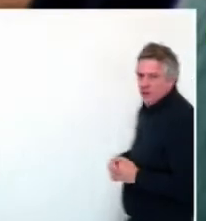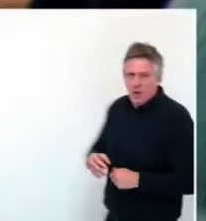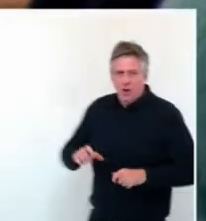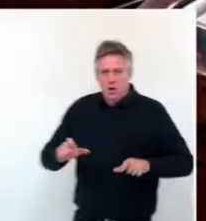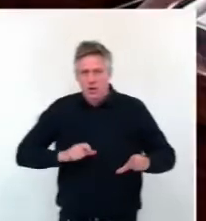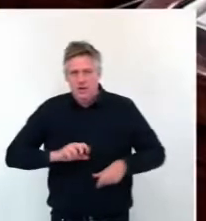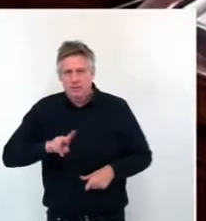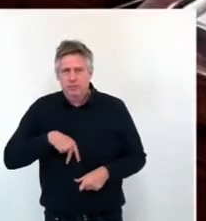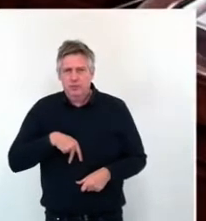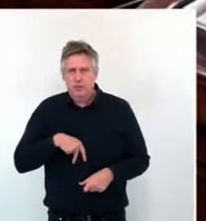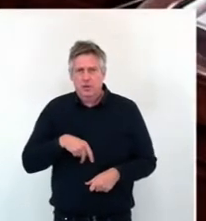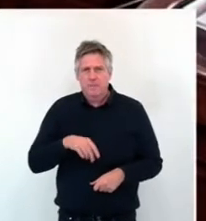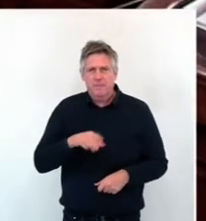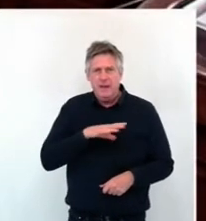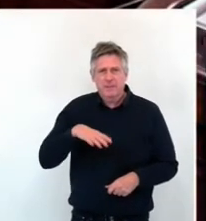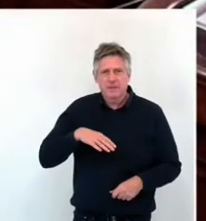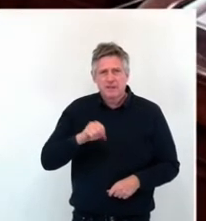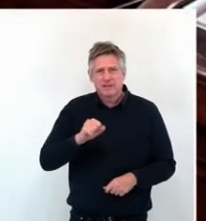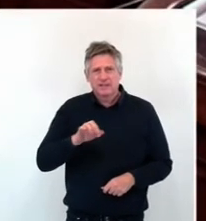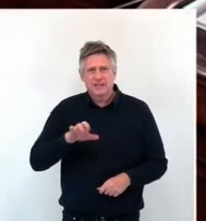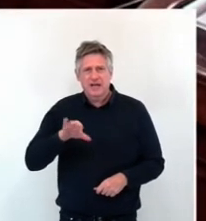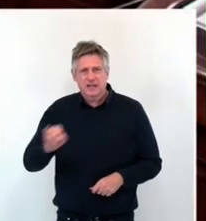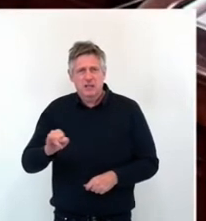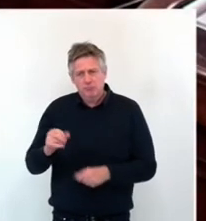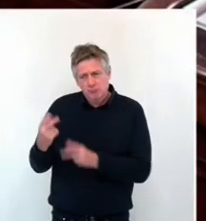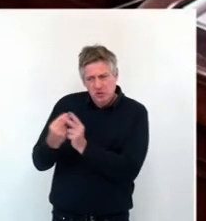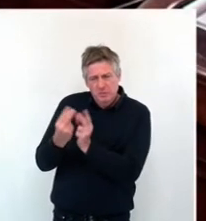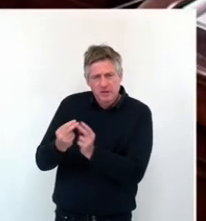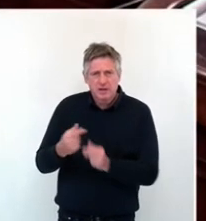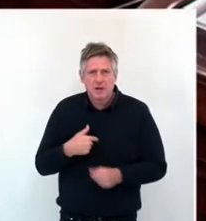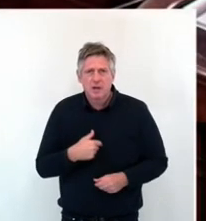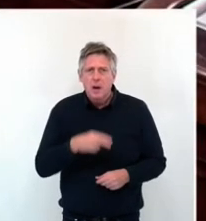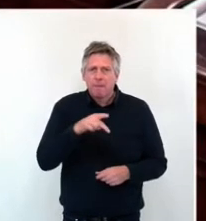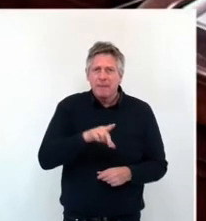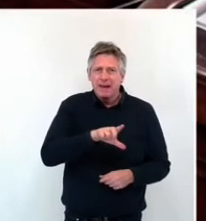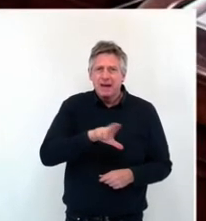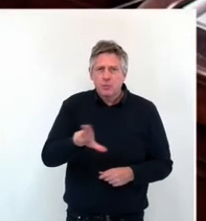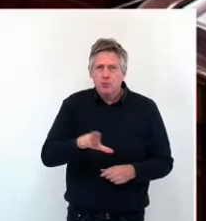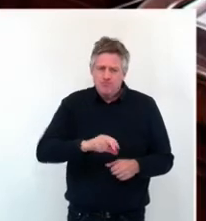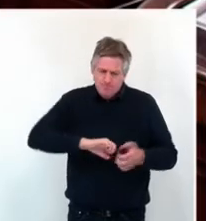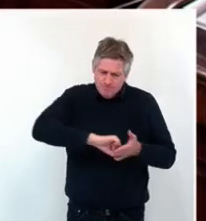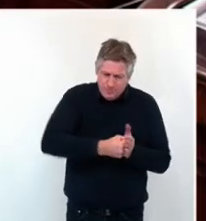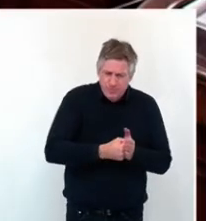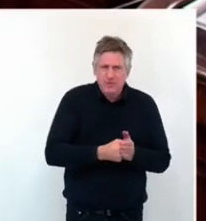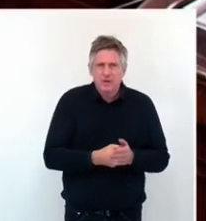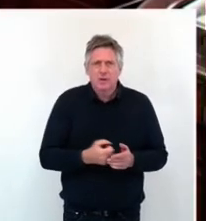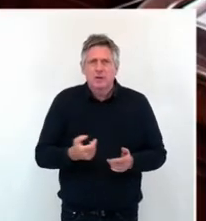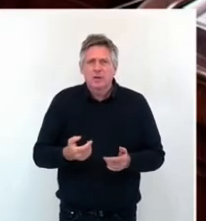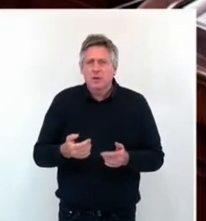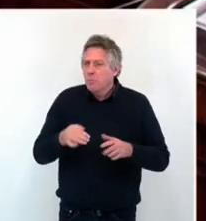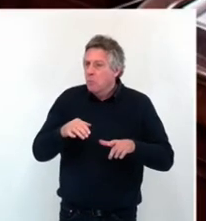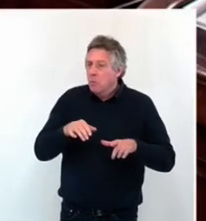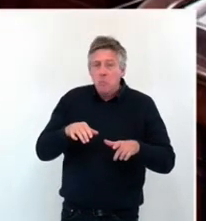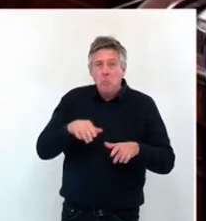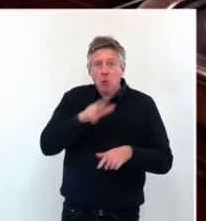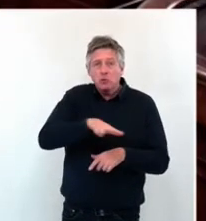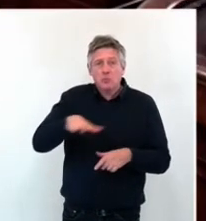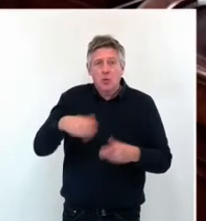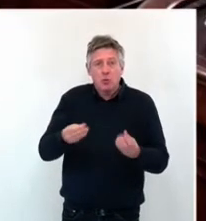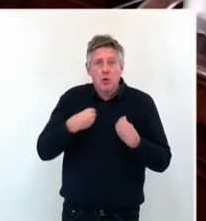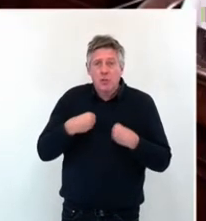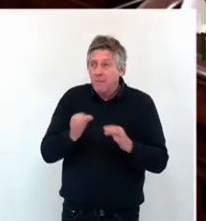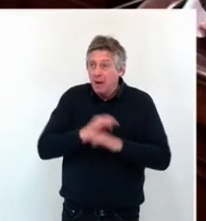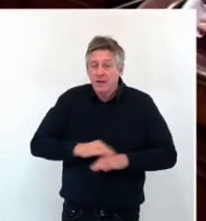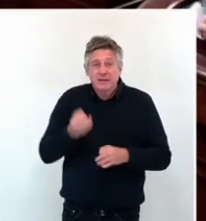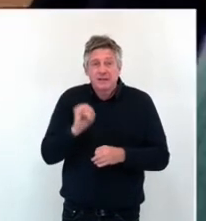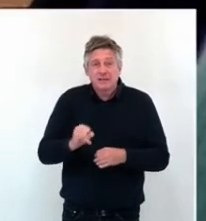avez durci le PLU, ce qui n'est qu'une lettre d'intention, puisque un PLU, ça n'a jamais produit du logement si les bailleurs et les constructeurs ne veulent pas construire. Donc